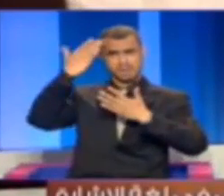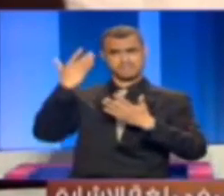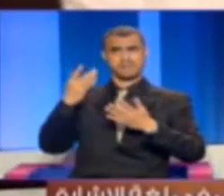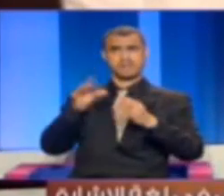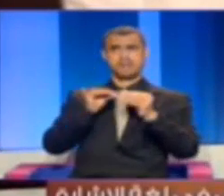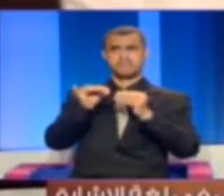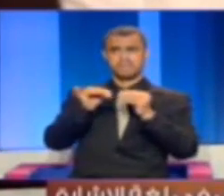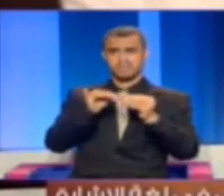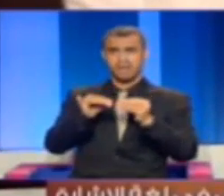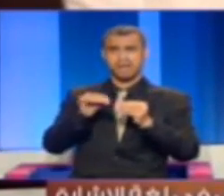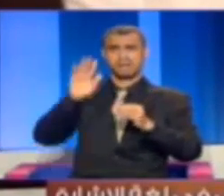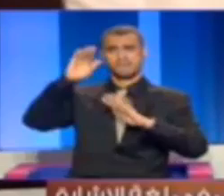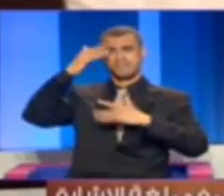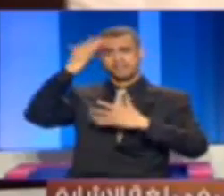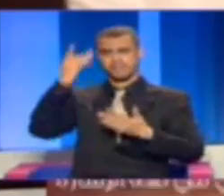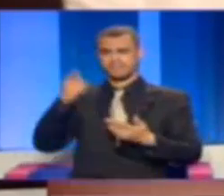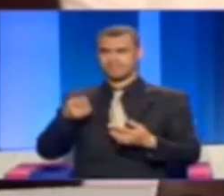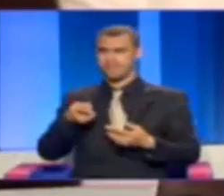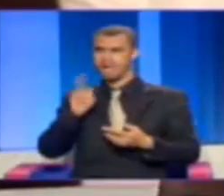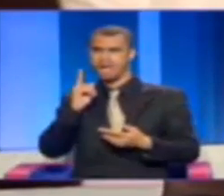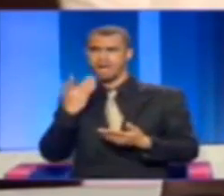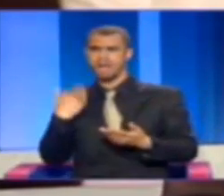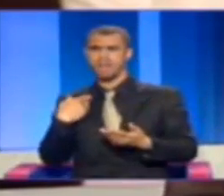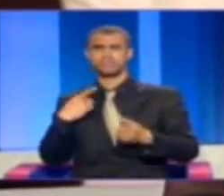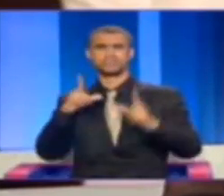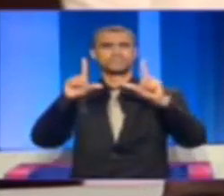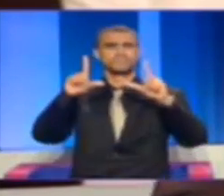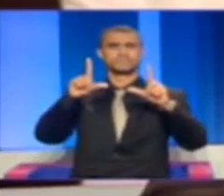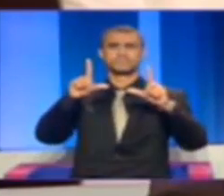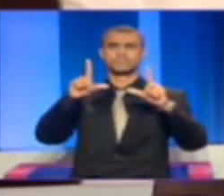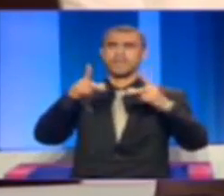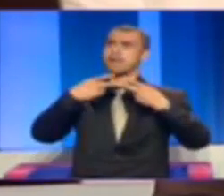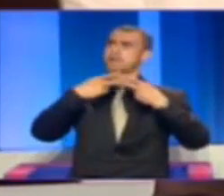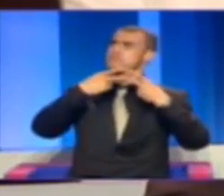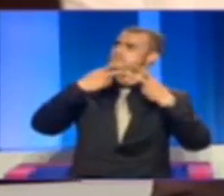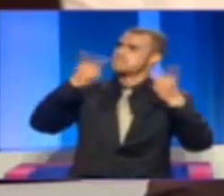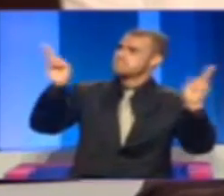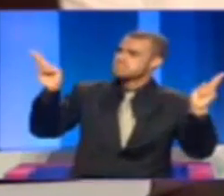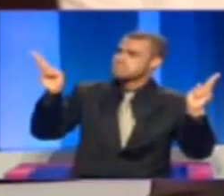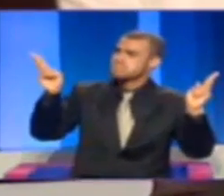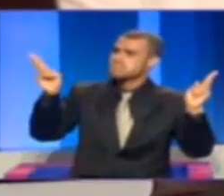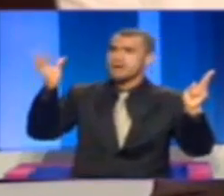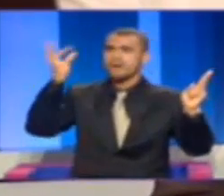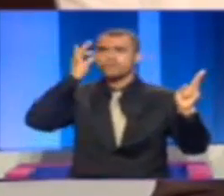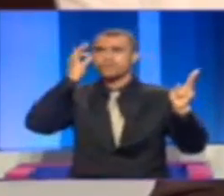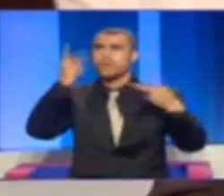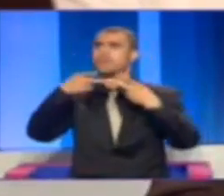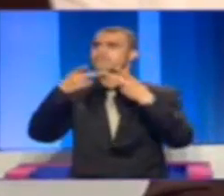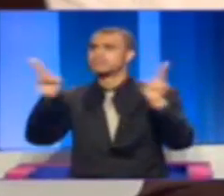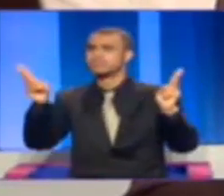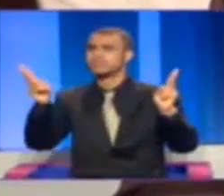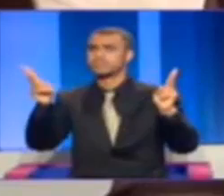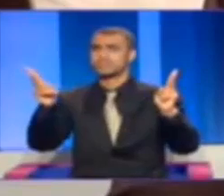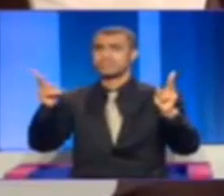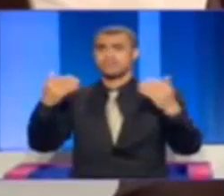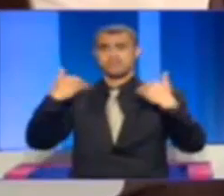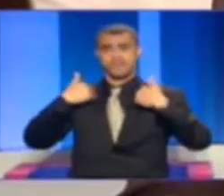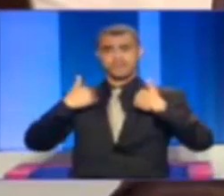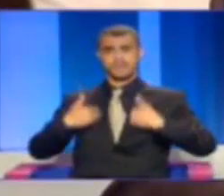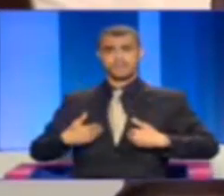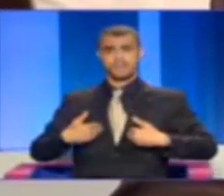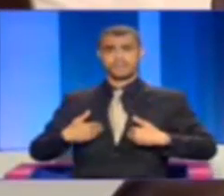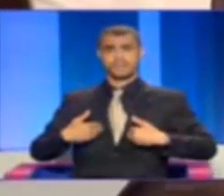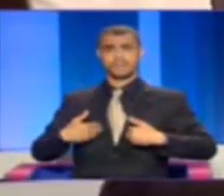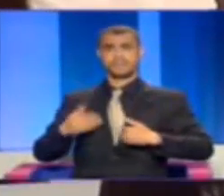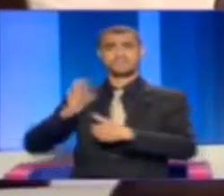وطنيه، فكيفاش يعقل انه الاعلام كيوصل للجميع البيوت ويطرق جميع البيوت ولكن نبقى